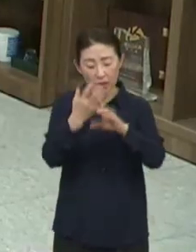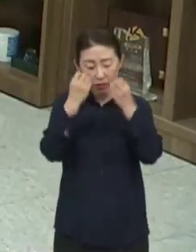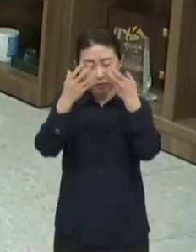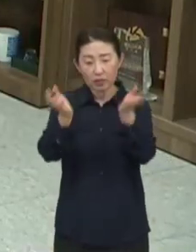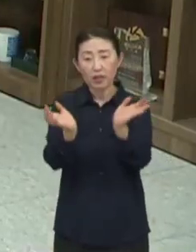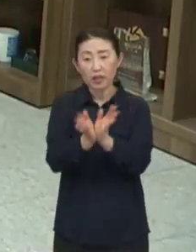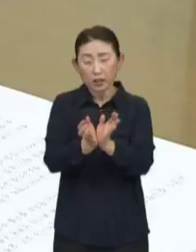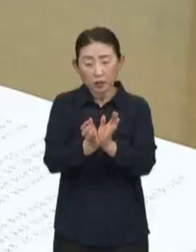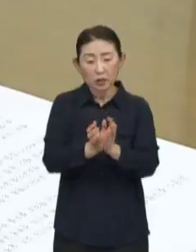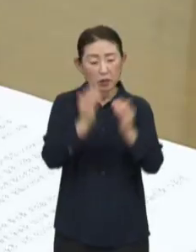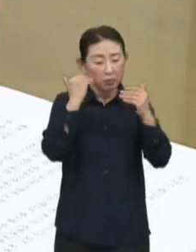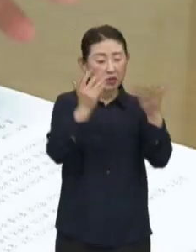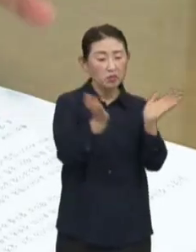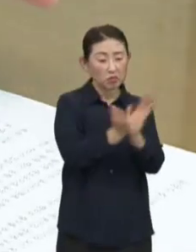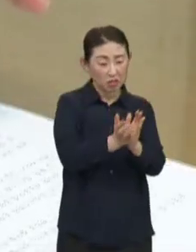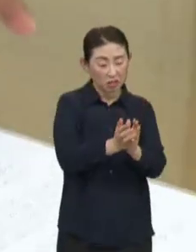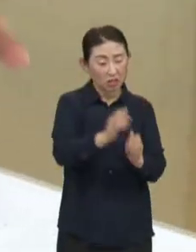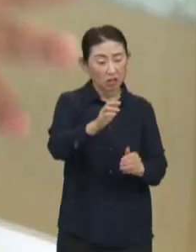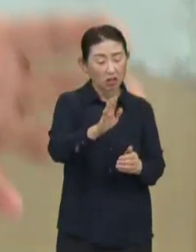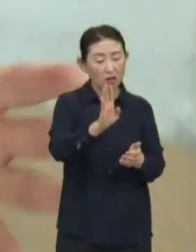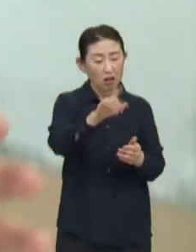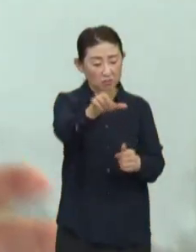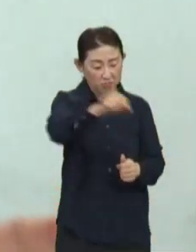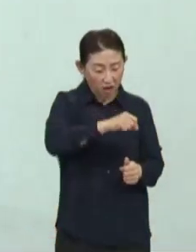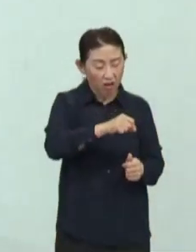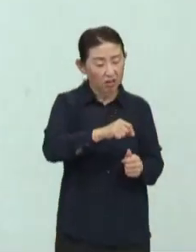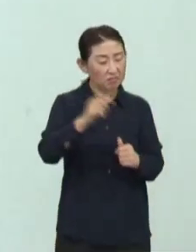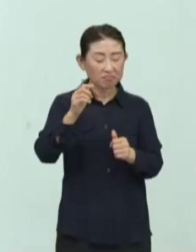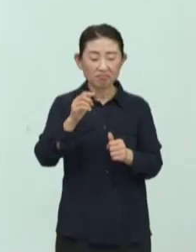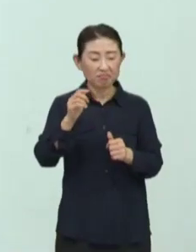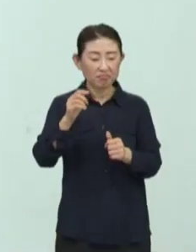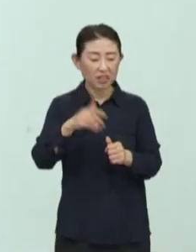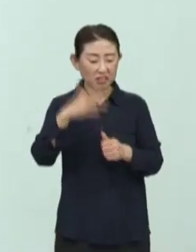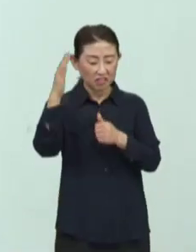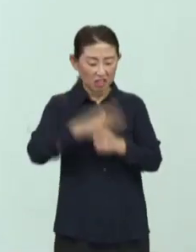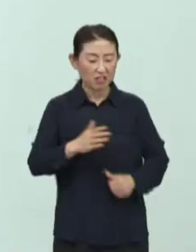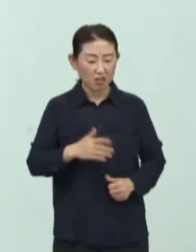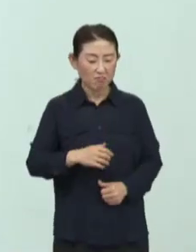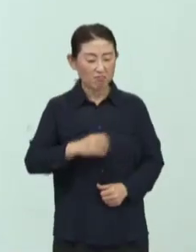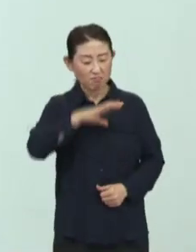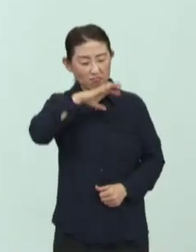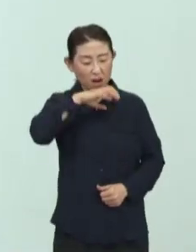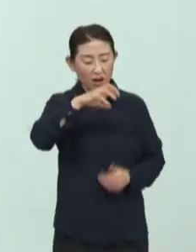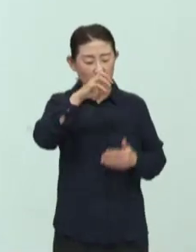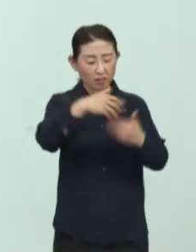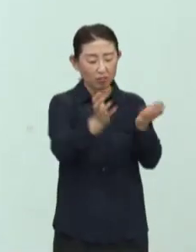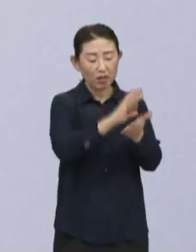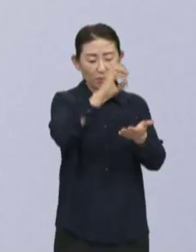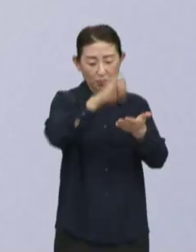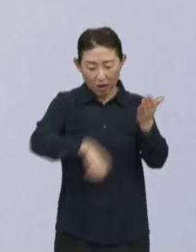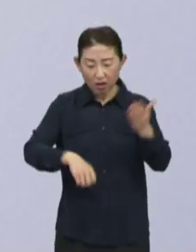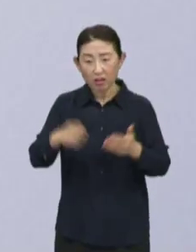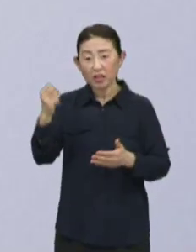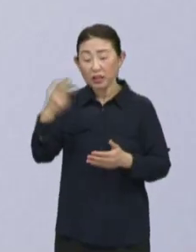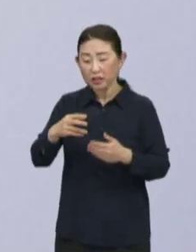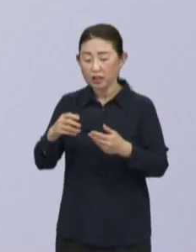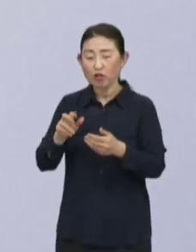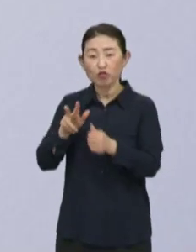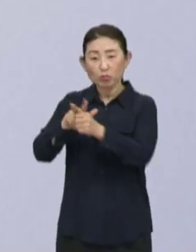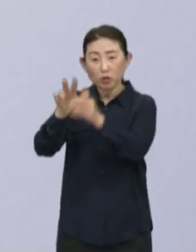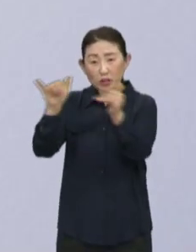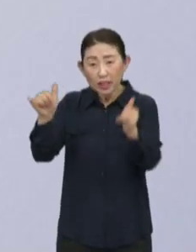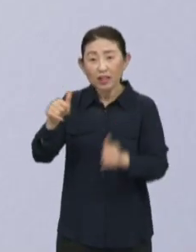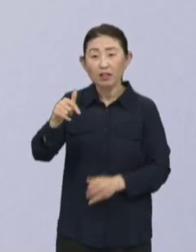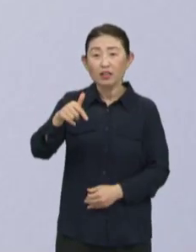개혁신당에선 민주당의 전략공천에 반발에 탈당한 권중순 전 대전시의장이 도전장을 내밀었습니다. 권 후보는